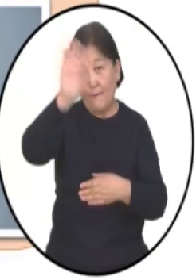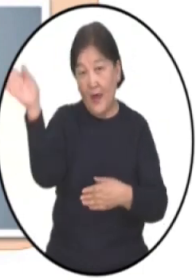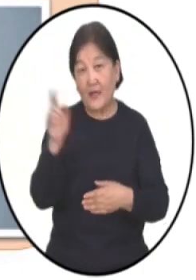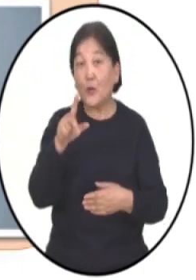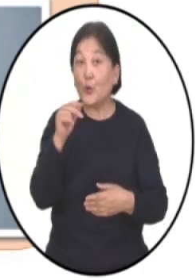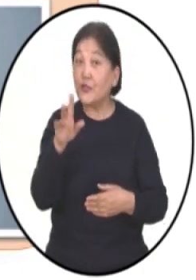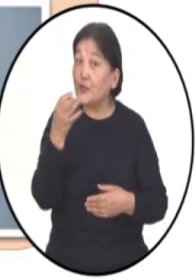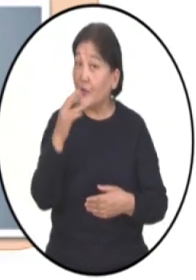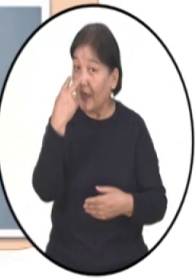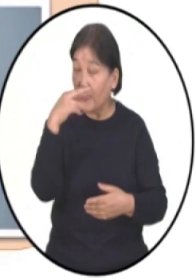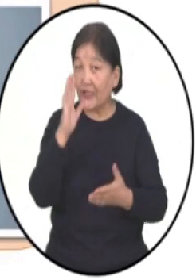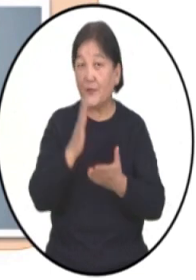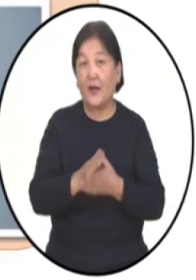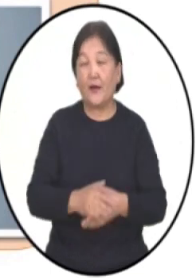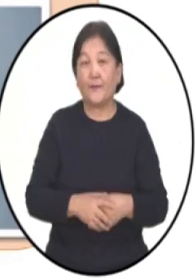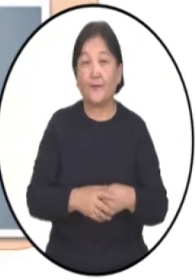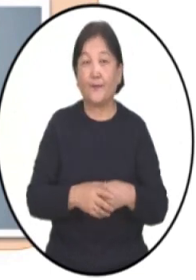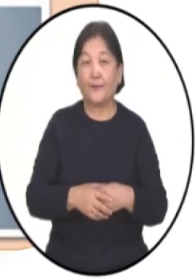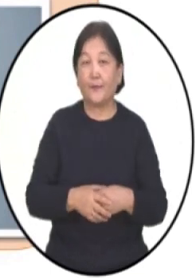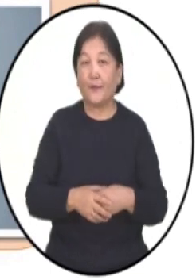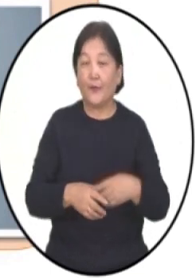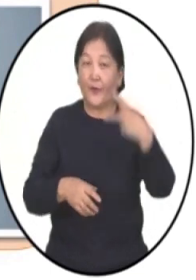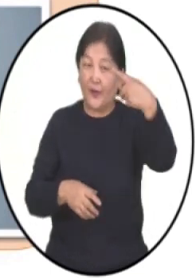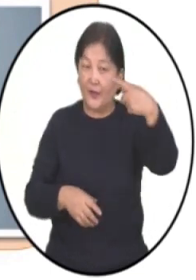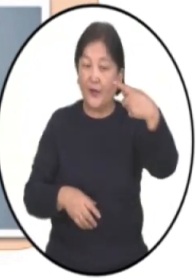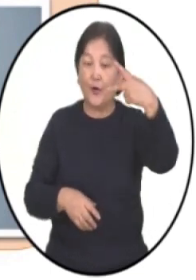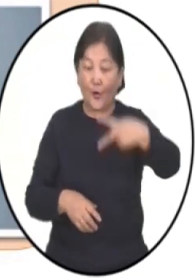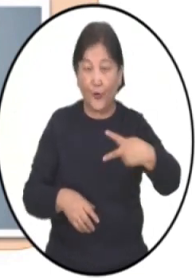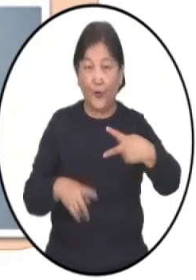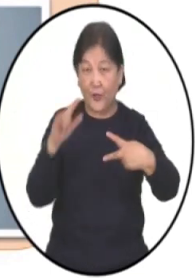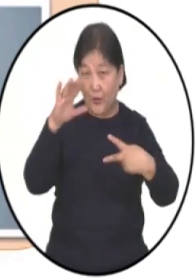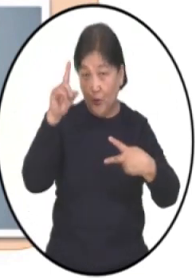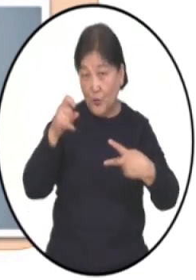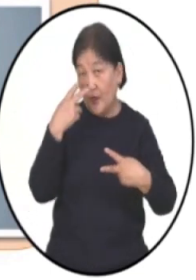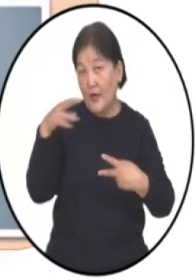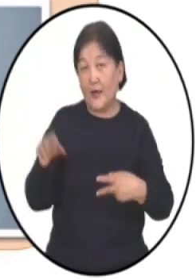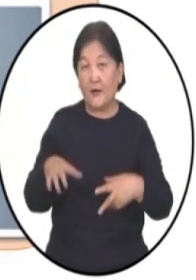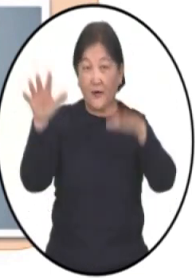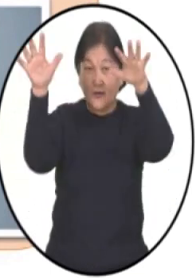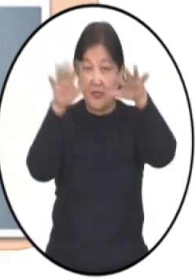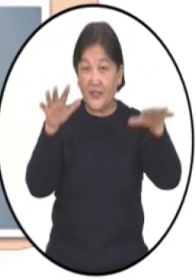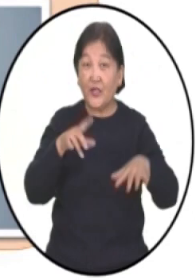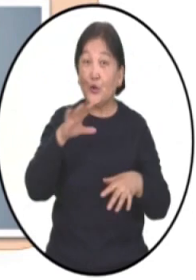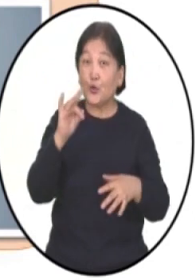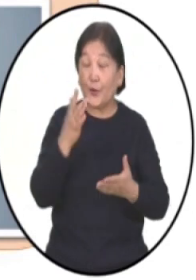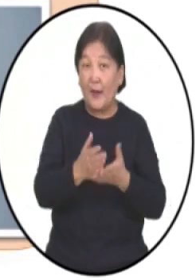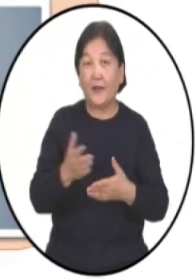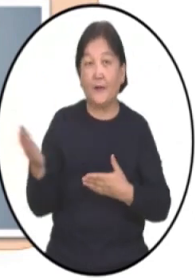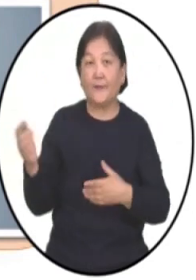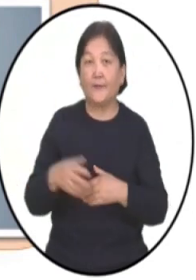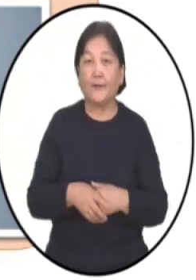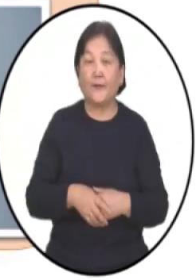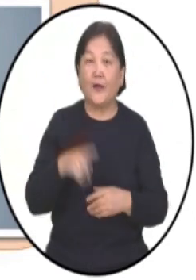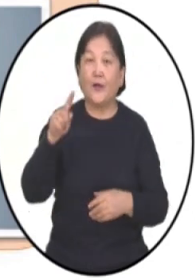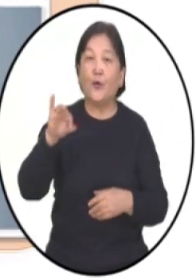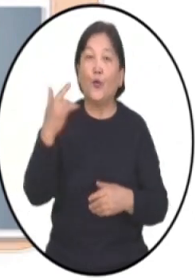бах. Тэр уурийн зураг, нөгөө хоёр зураг нь цасны зураг байна. За энэ нь болохоор